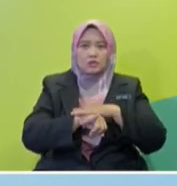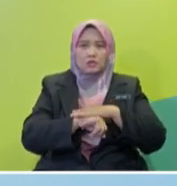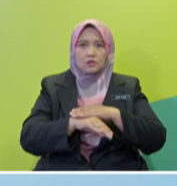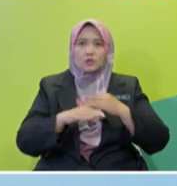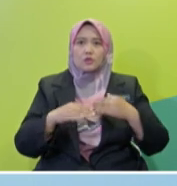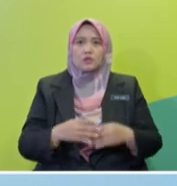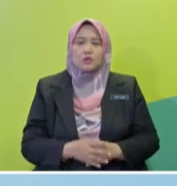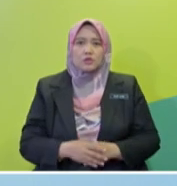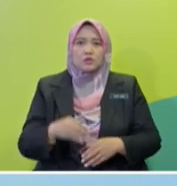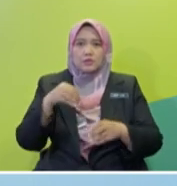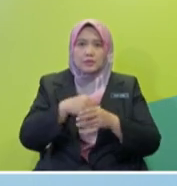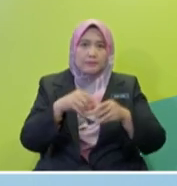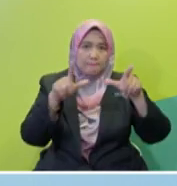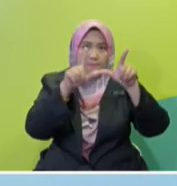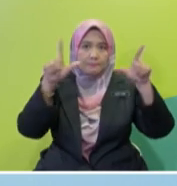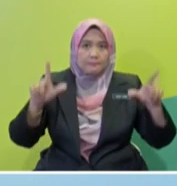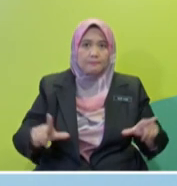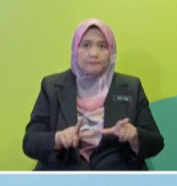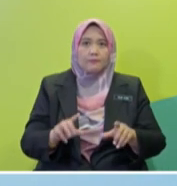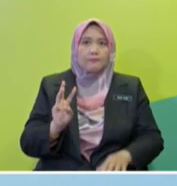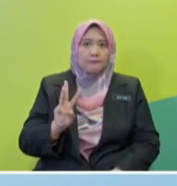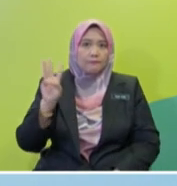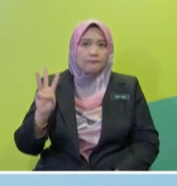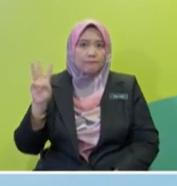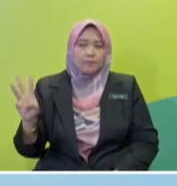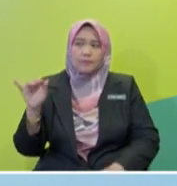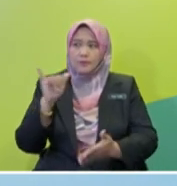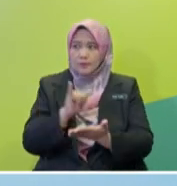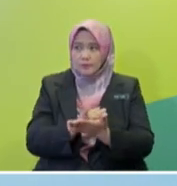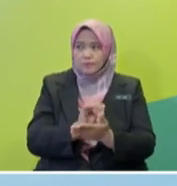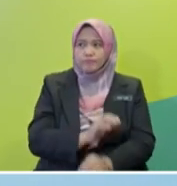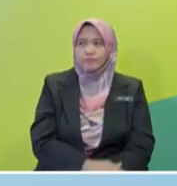sebuah lama web Oke